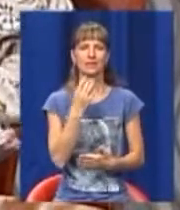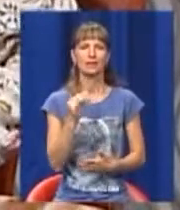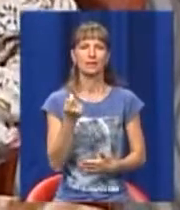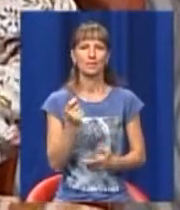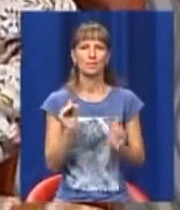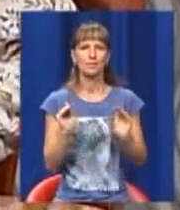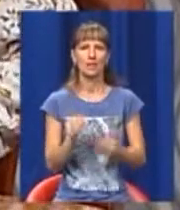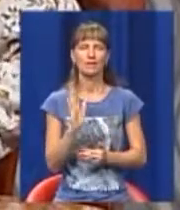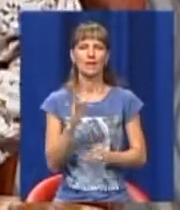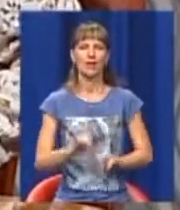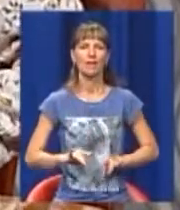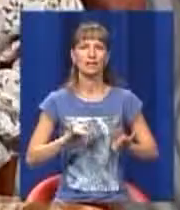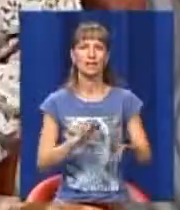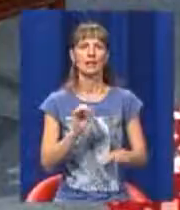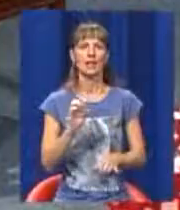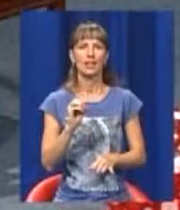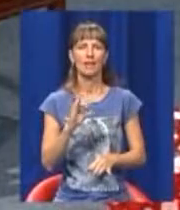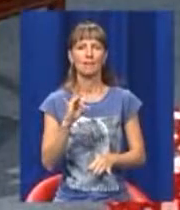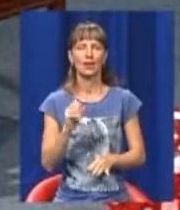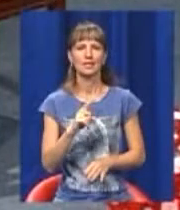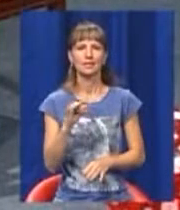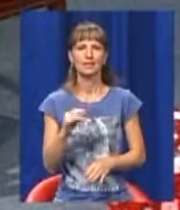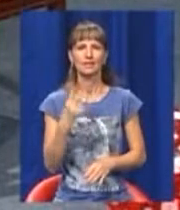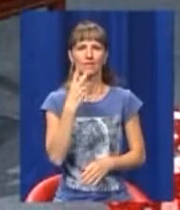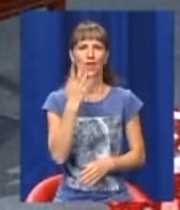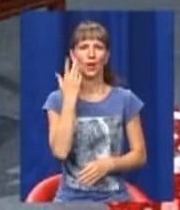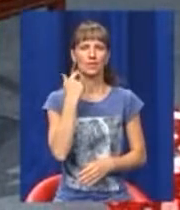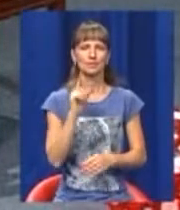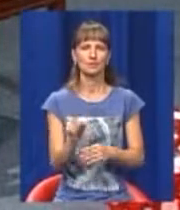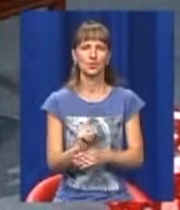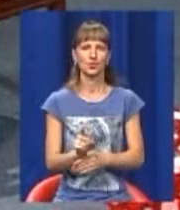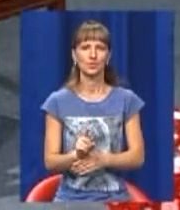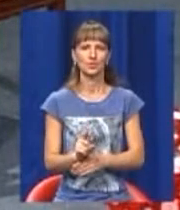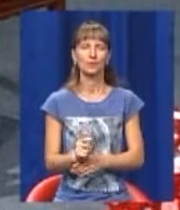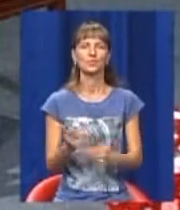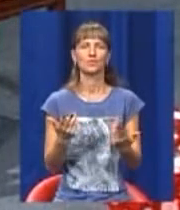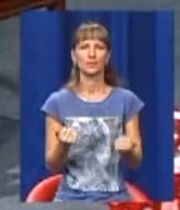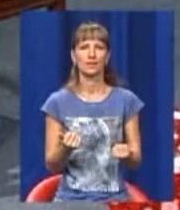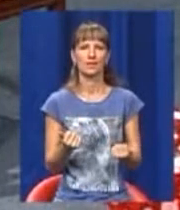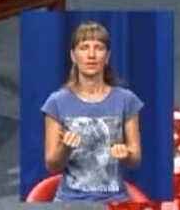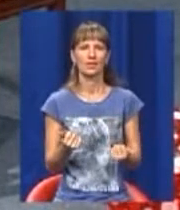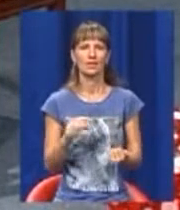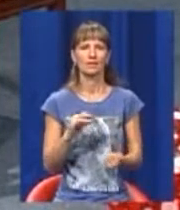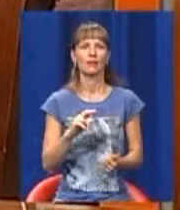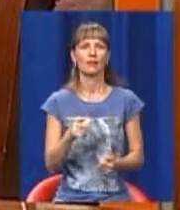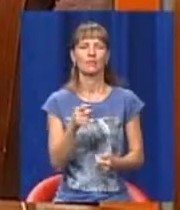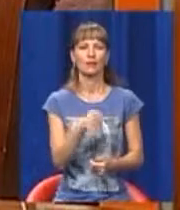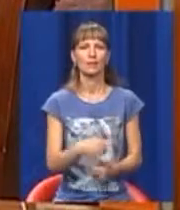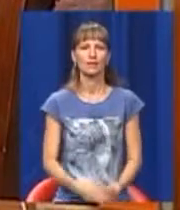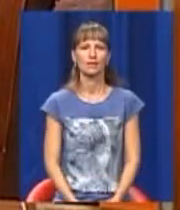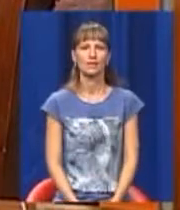трохи менше в Австралії та Євразії. До речі, ти бачив коли-небудь мишей? Да. Ну, і як вони тобі?